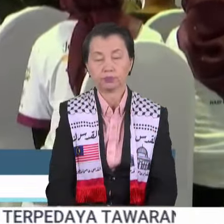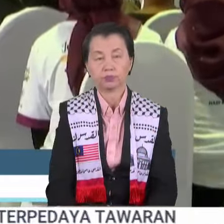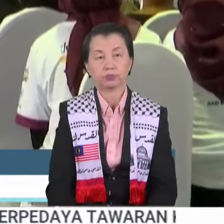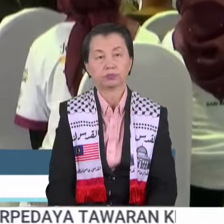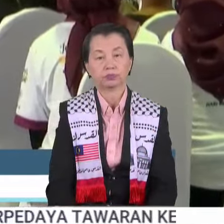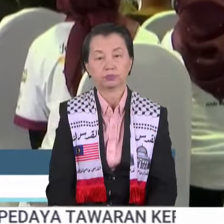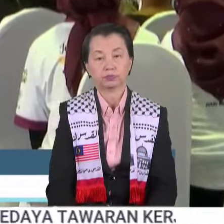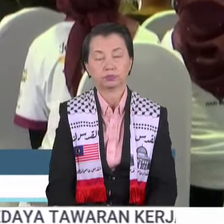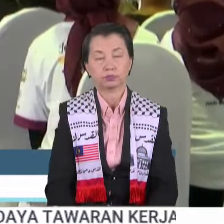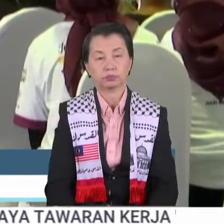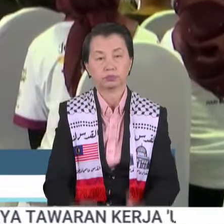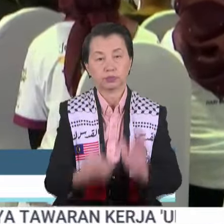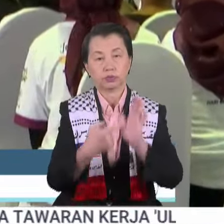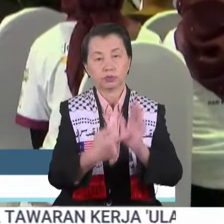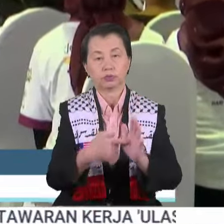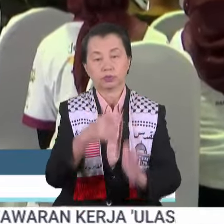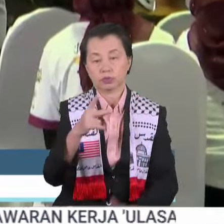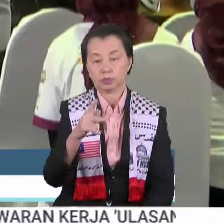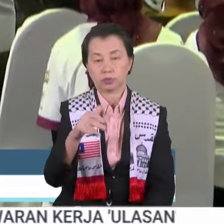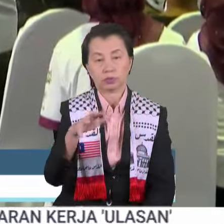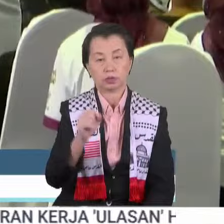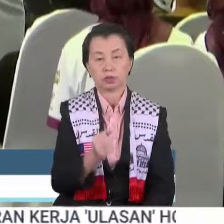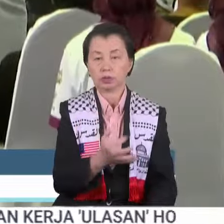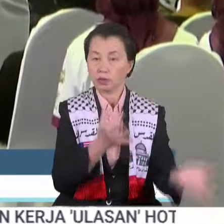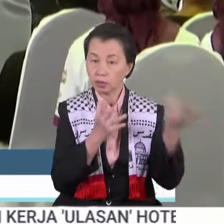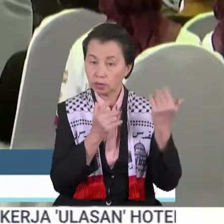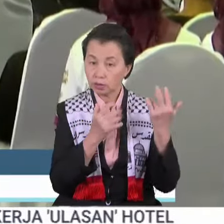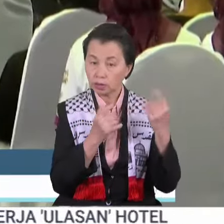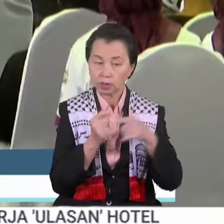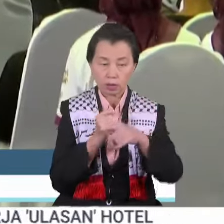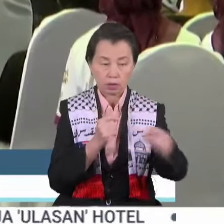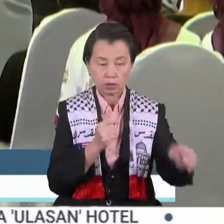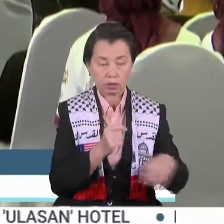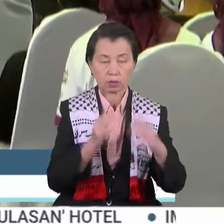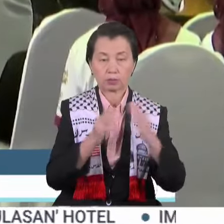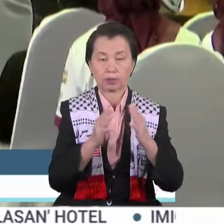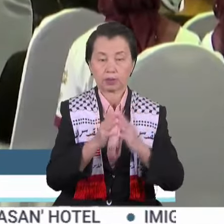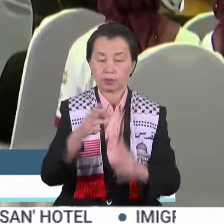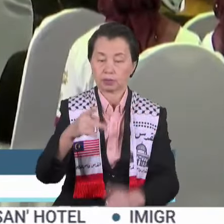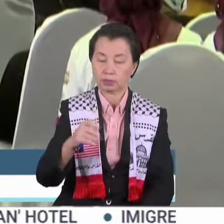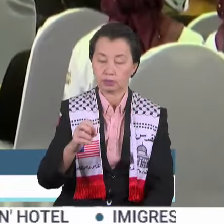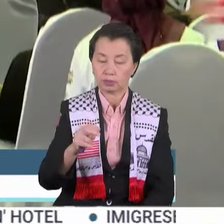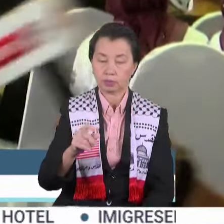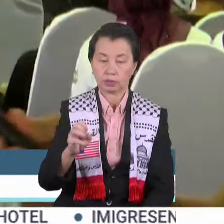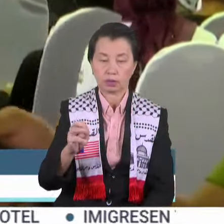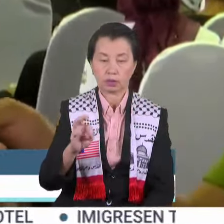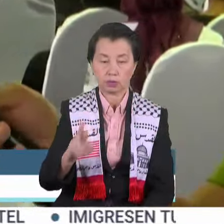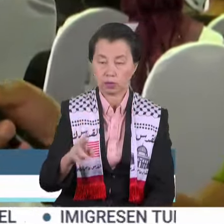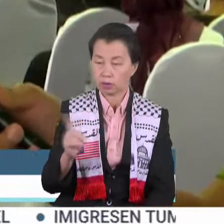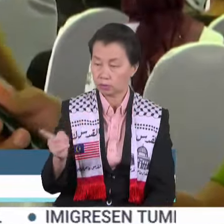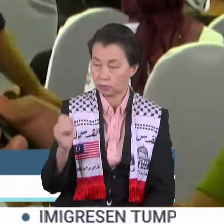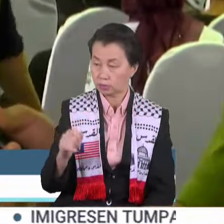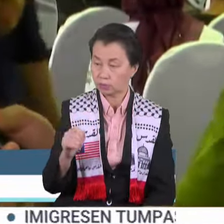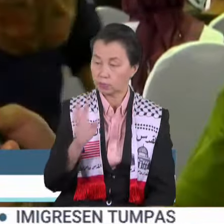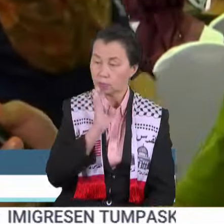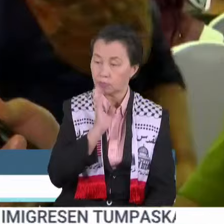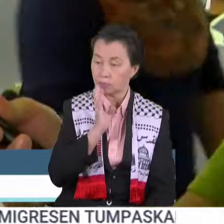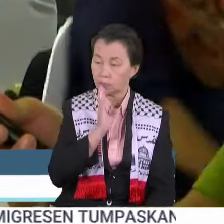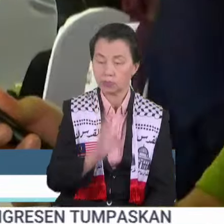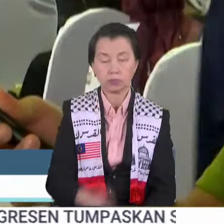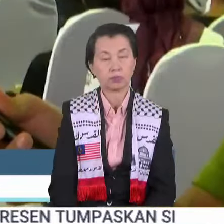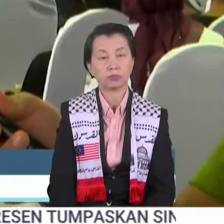antara acara yang dinanti-nantikan penduduk sekitar Bandar Penawar ini. Jadi boleh ceritakan sikit tentang showcase ini? Okey, untuk showcase ini juga